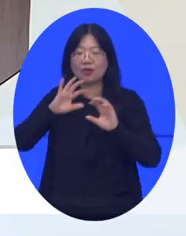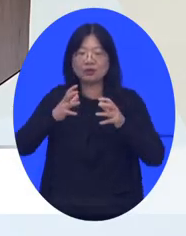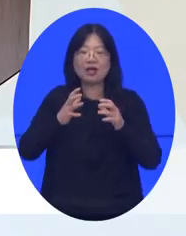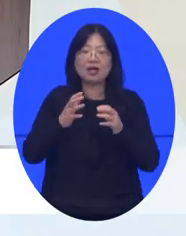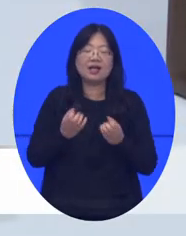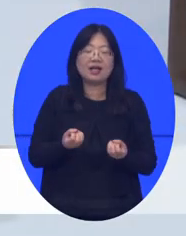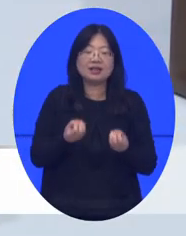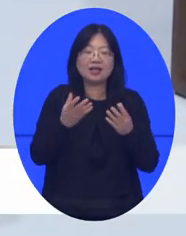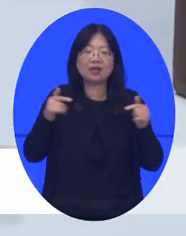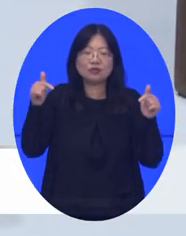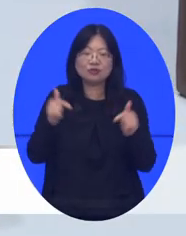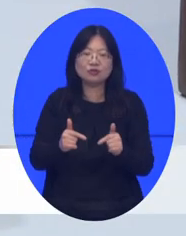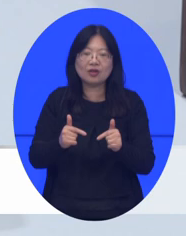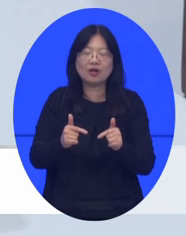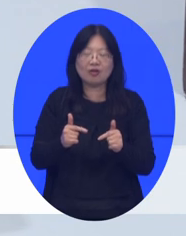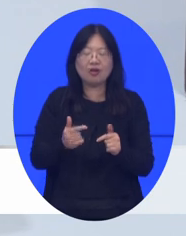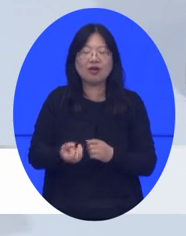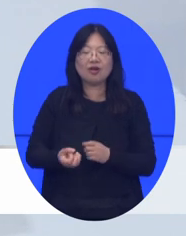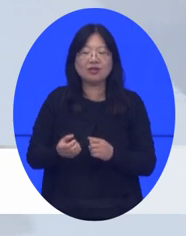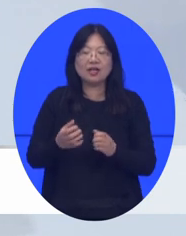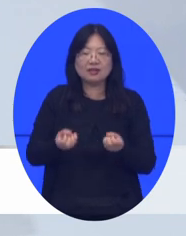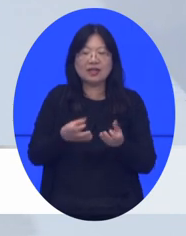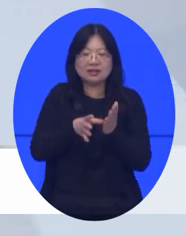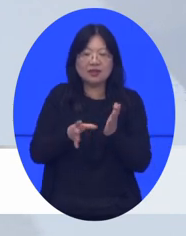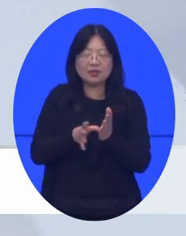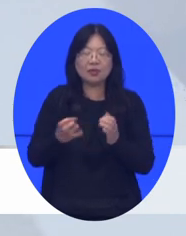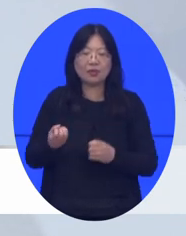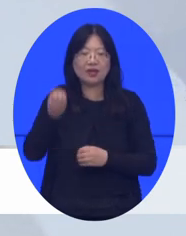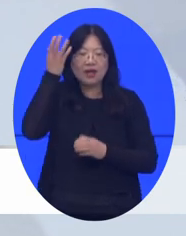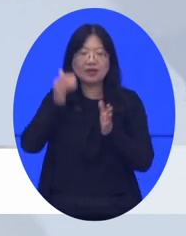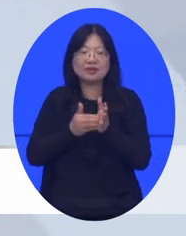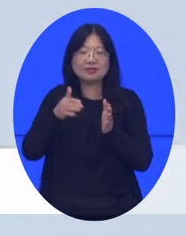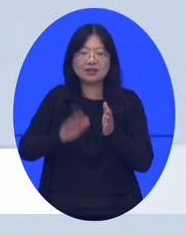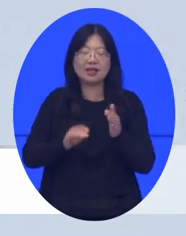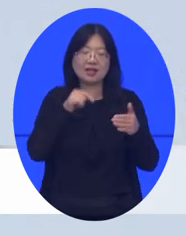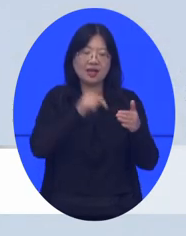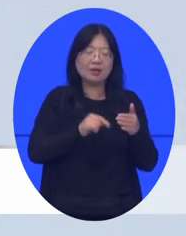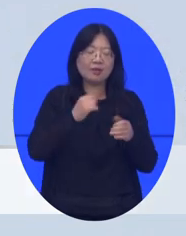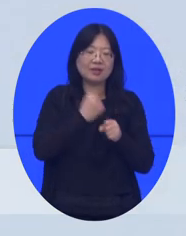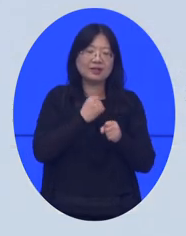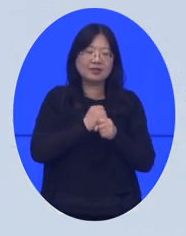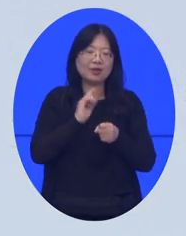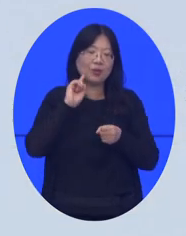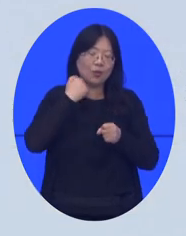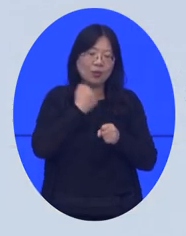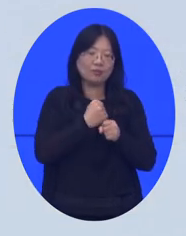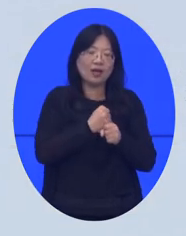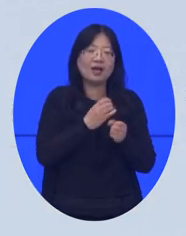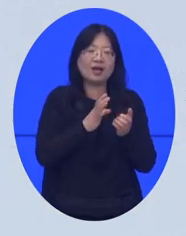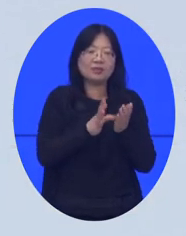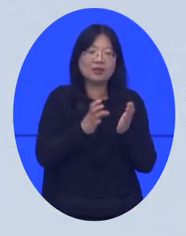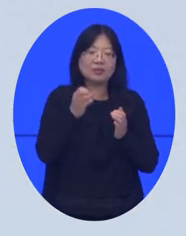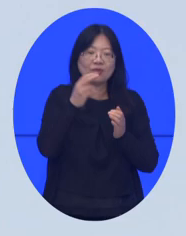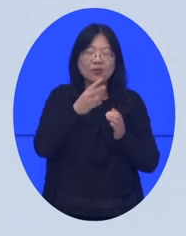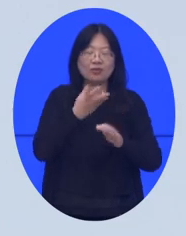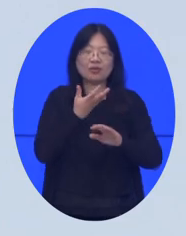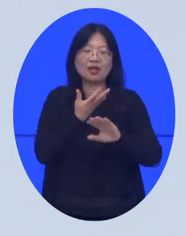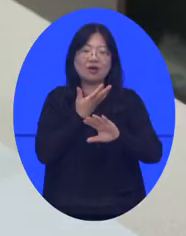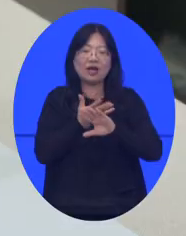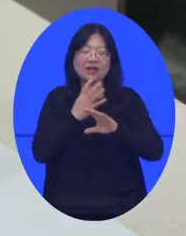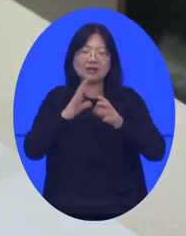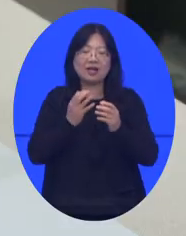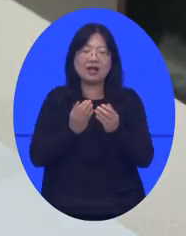국가 의례가 줄어들며 제기도 점점 잊혀졌는데 신뢰를 장식하는 공예품, 황실의 외교 선물 등으로 모습을